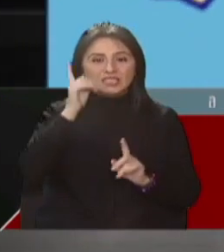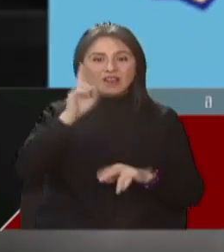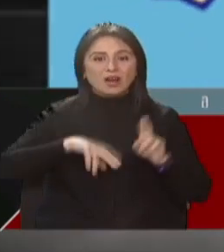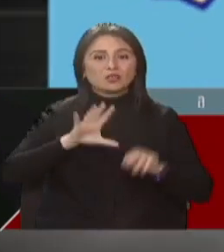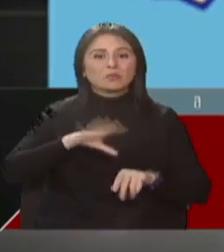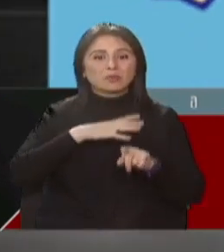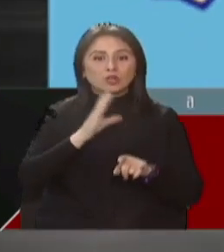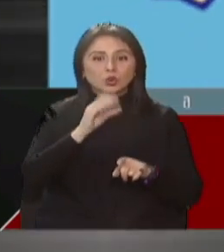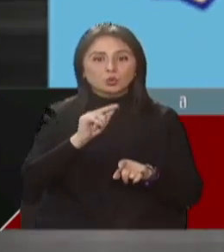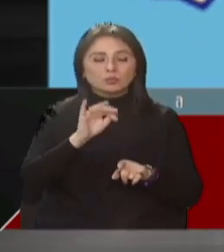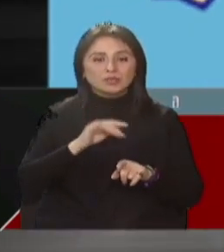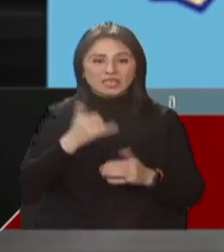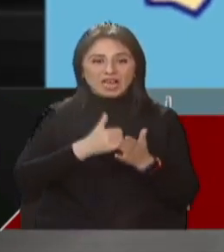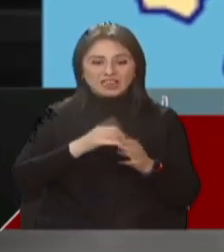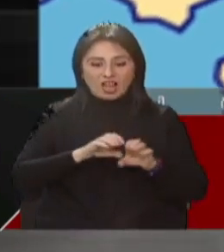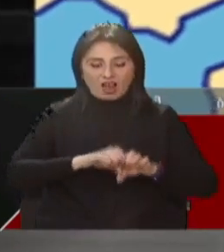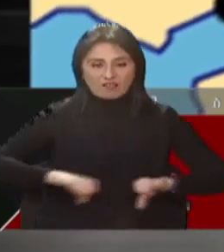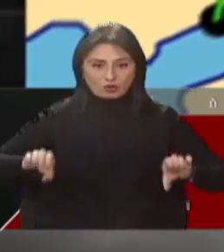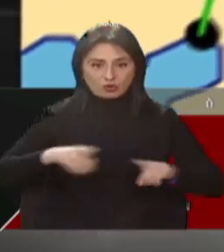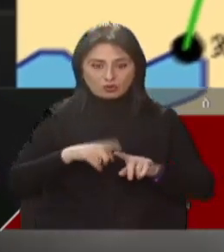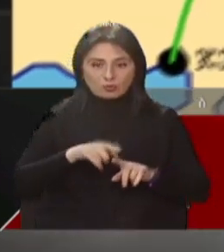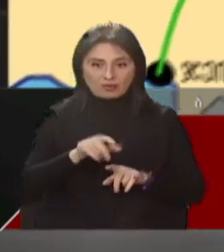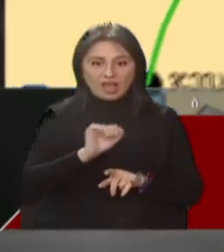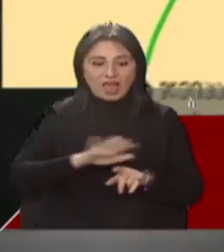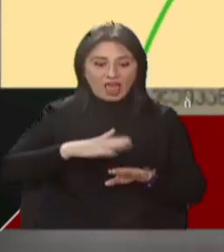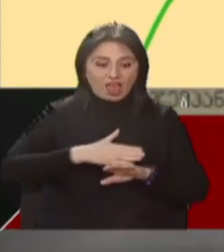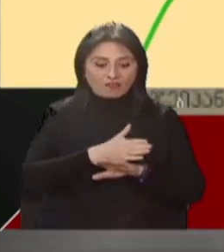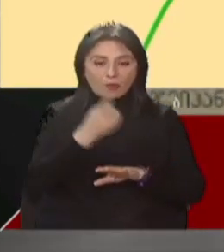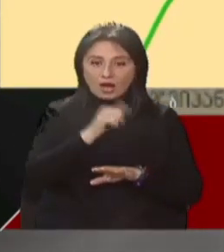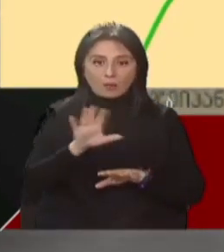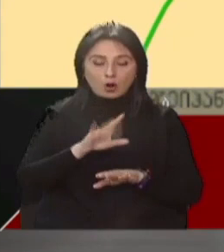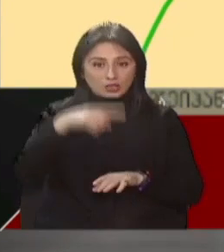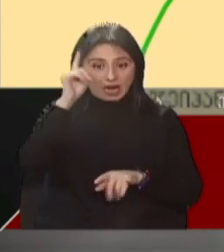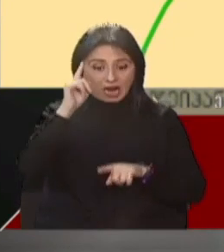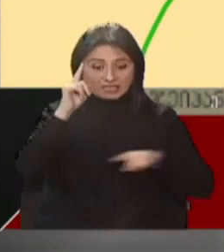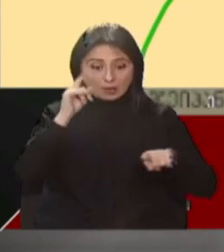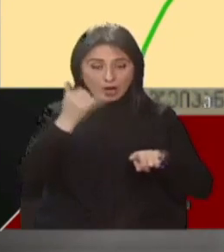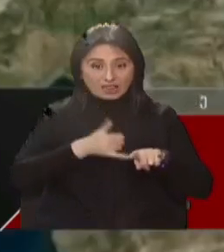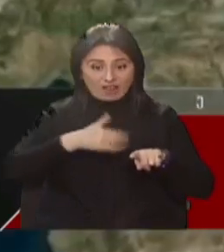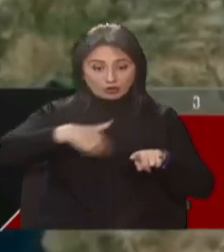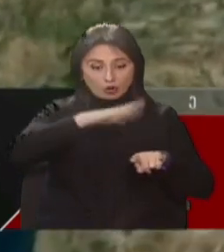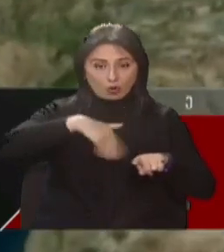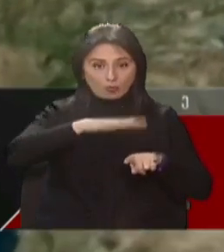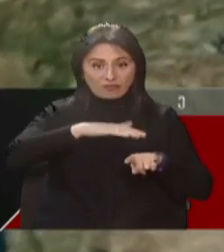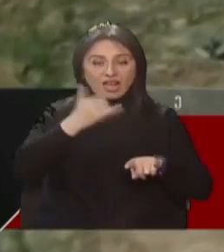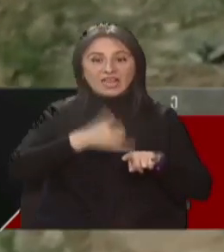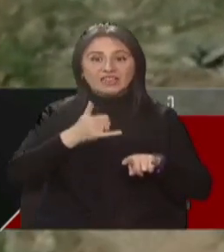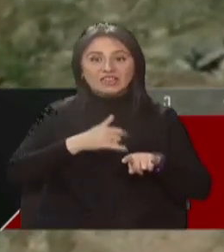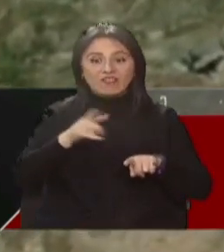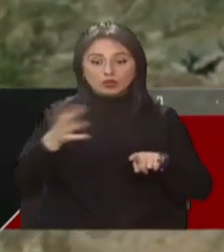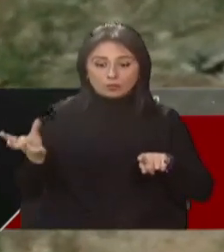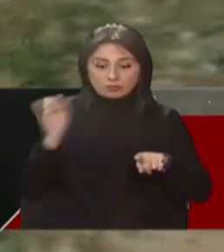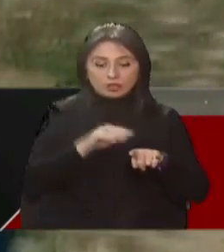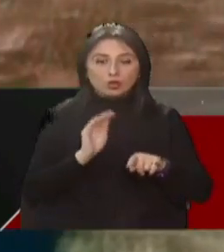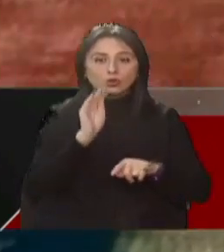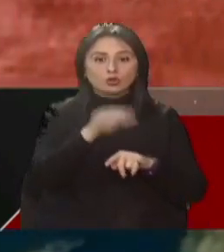ashenebuli supsis naftop sadeni da terminali, romelits europisken ara mkholod azerbaijanul naftops aigebs, aramet naftobis im